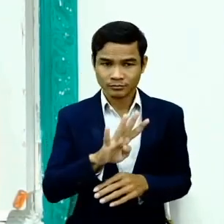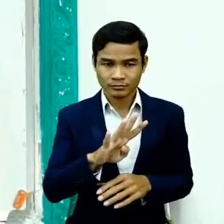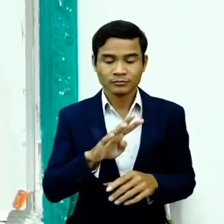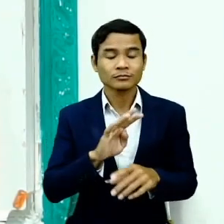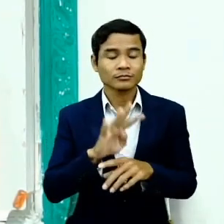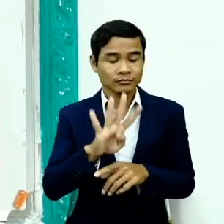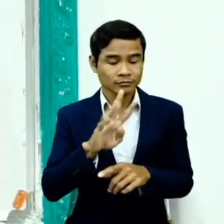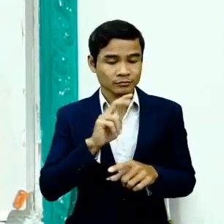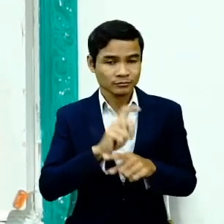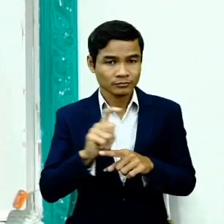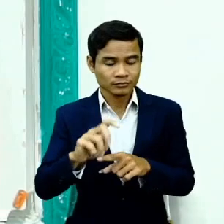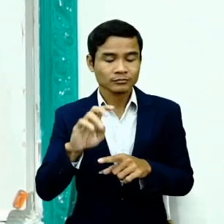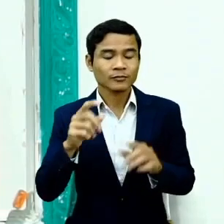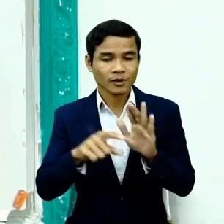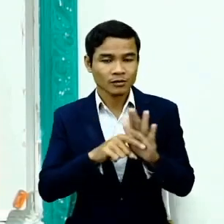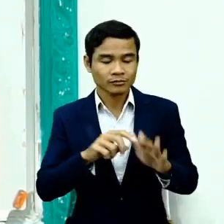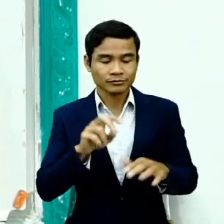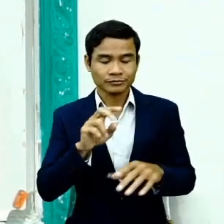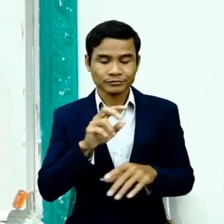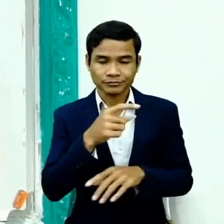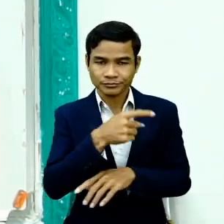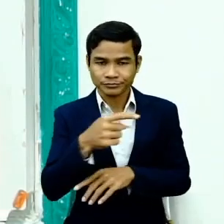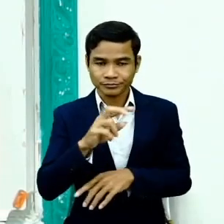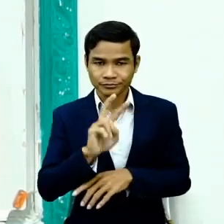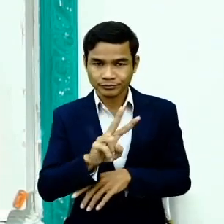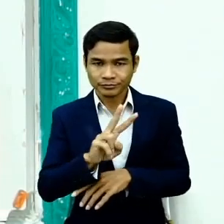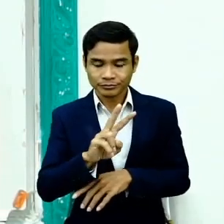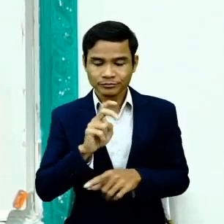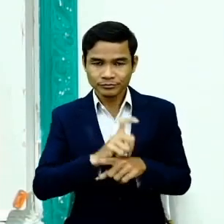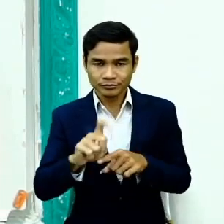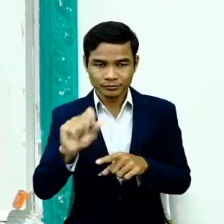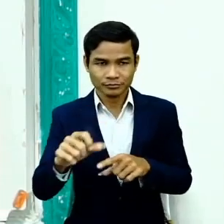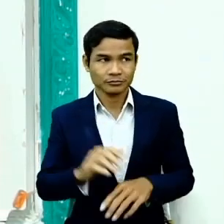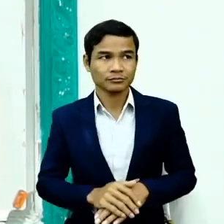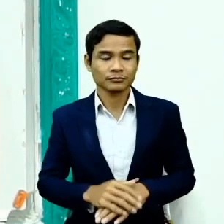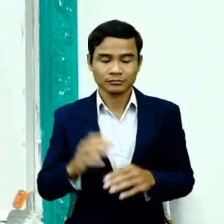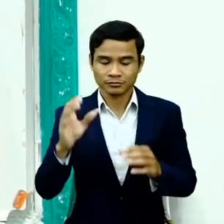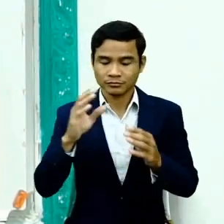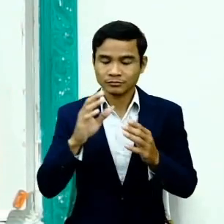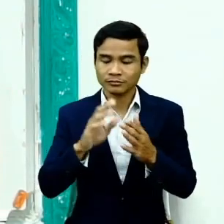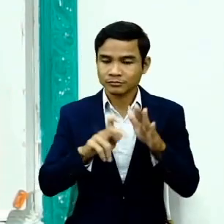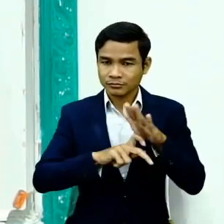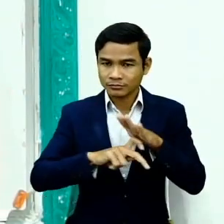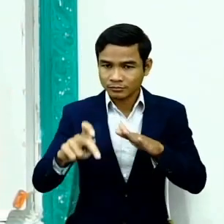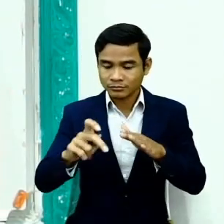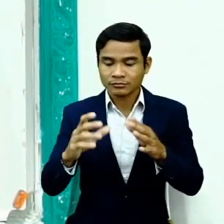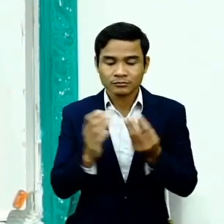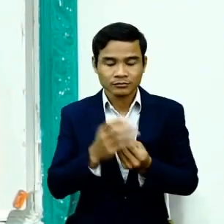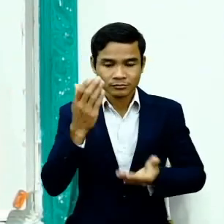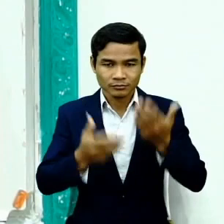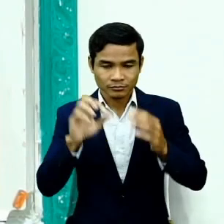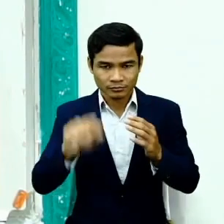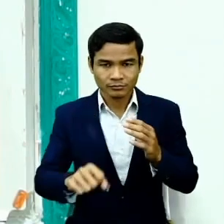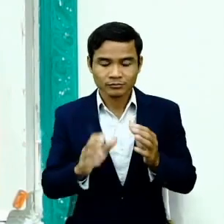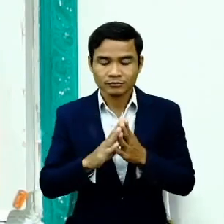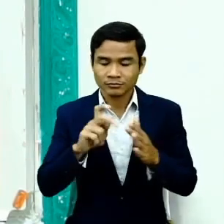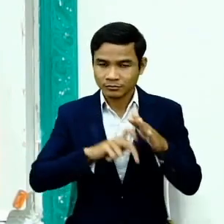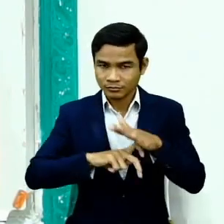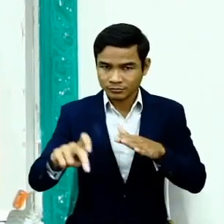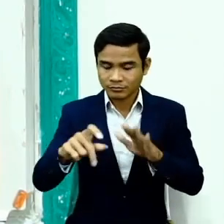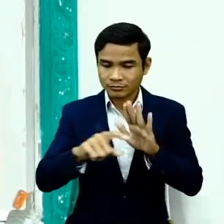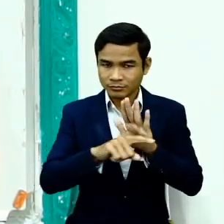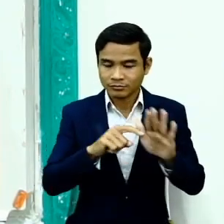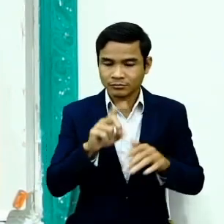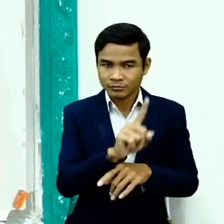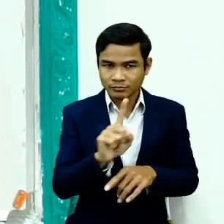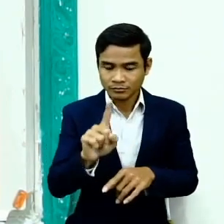đỏ nắng bí kí tùng chàng chắc đọc bây bằng cốt chùm nuồn chàng đọc bây râu chùm nuồn bằng xàm khớn to tài dưỡng bằng cốt tụa đọc này mùi sân